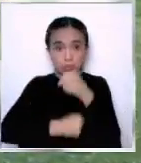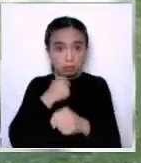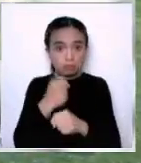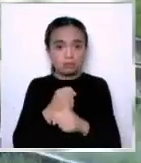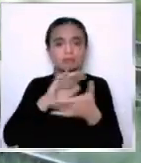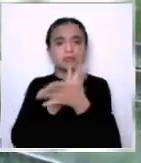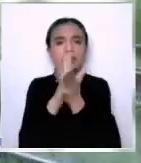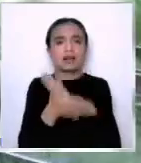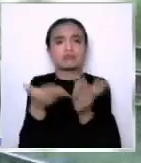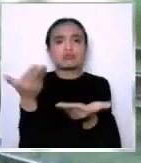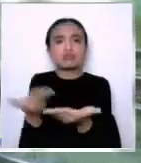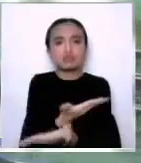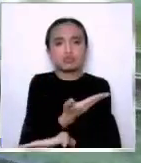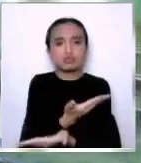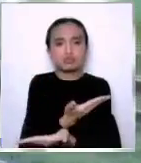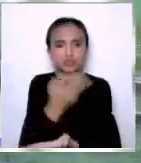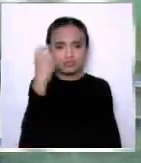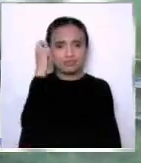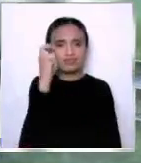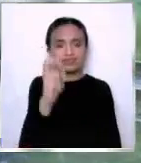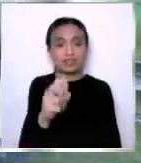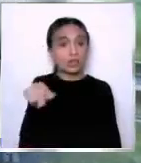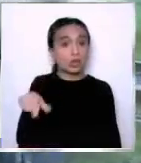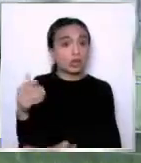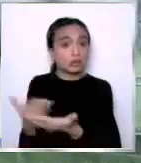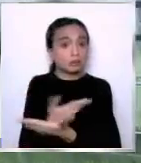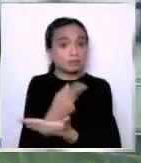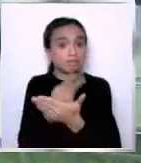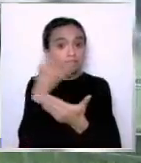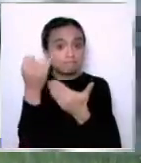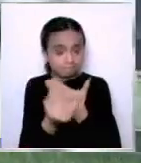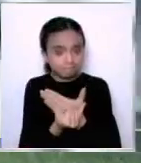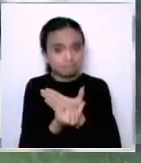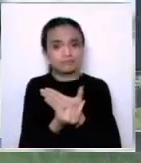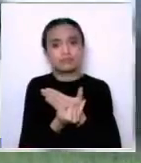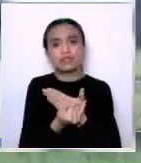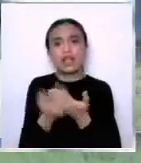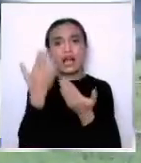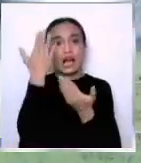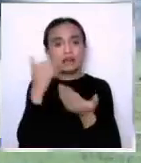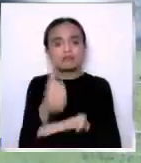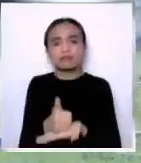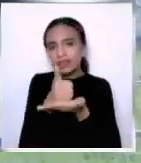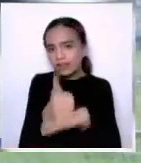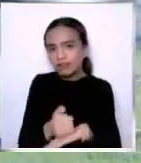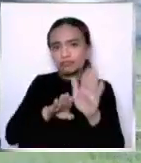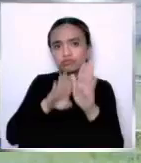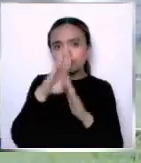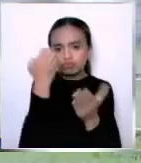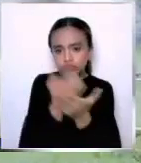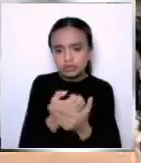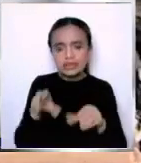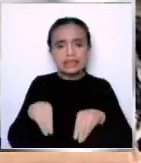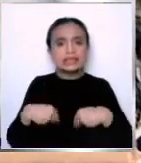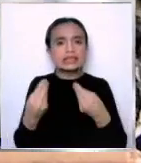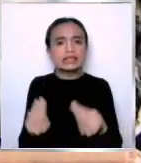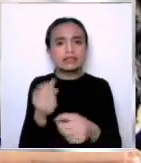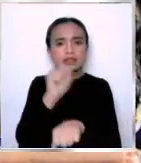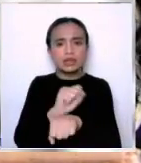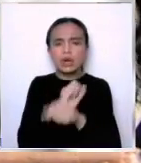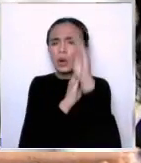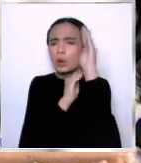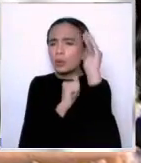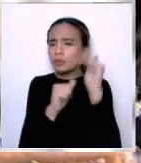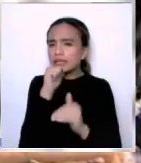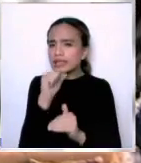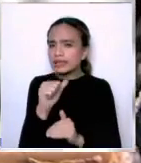PNR. Ang bagong proyektong ito nangangako ng pag-unlad ng ekonomiya at mas marami pang trabaho. Nawa hindi tumapako. Pero alam niyo ba na